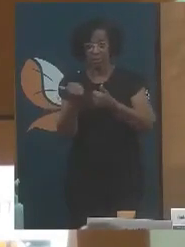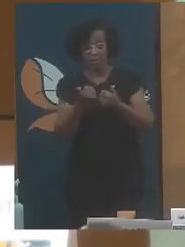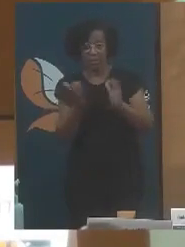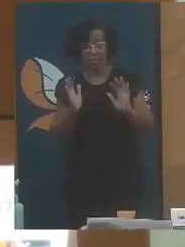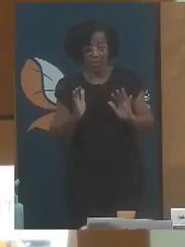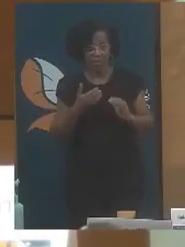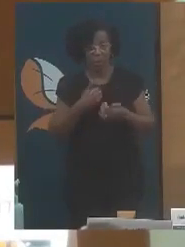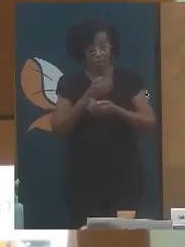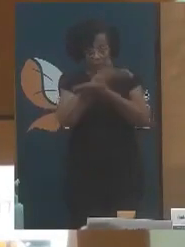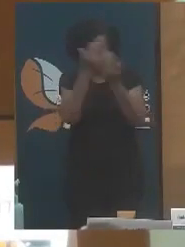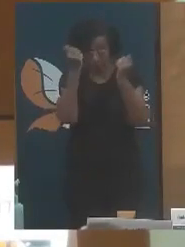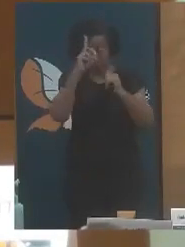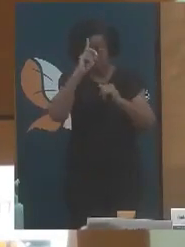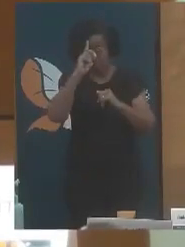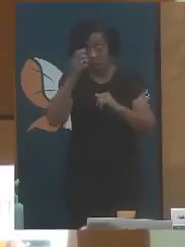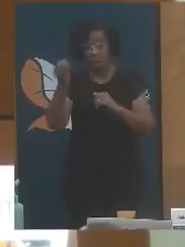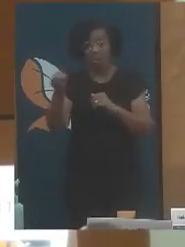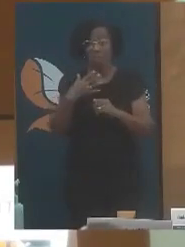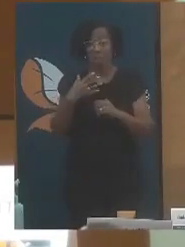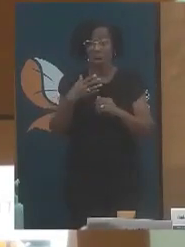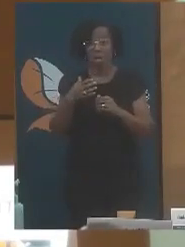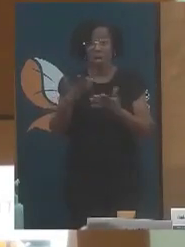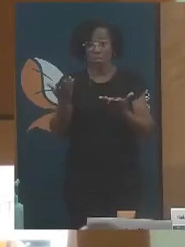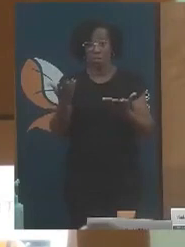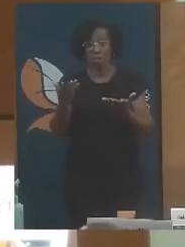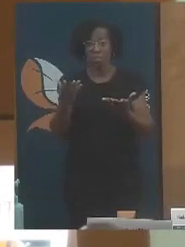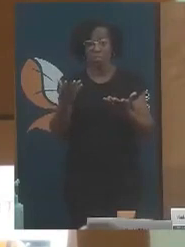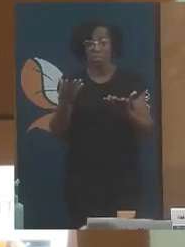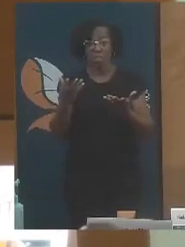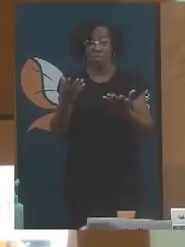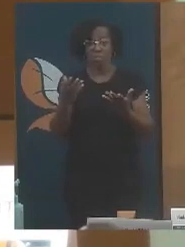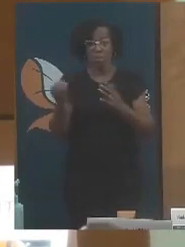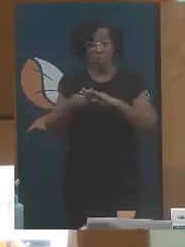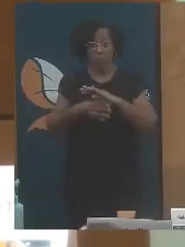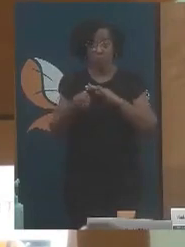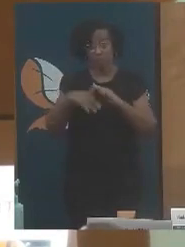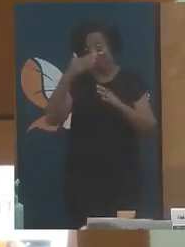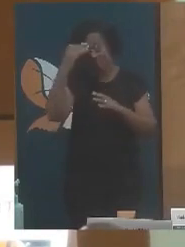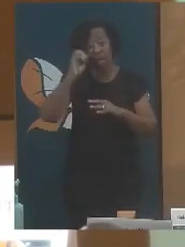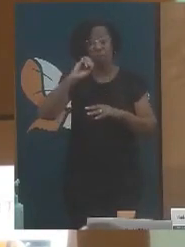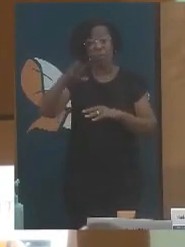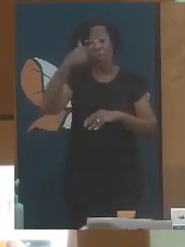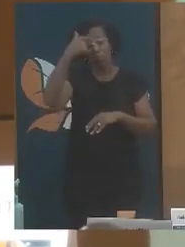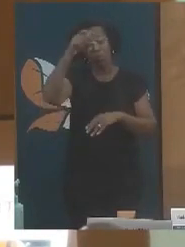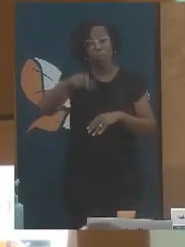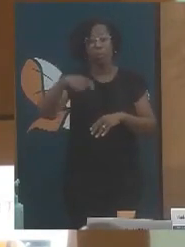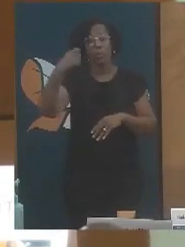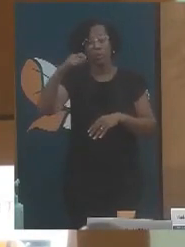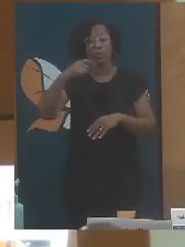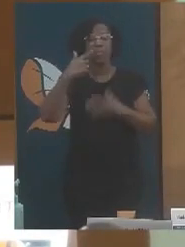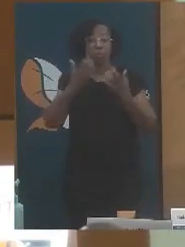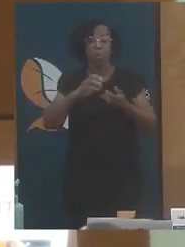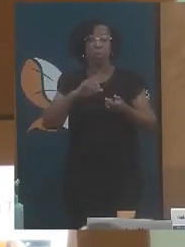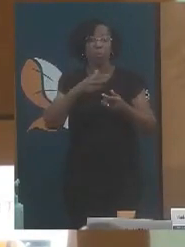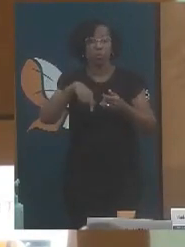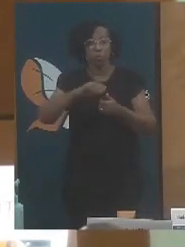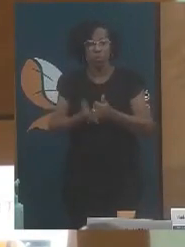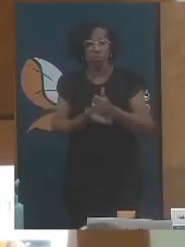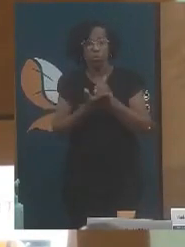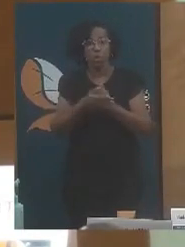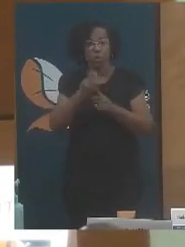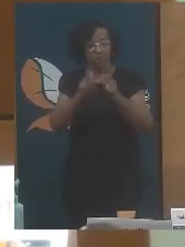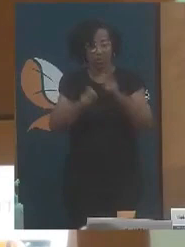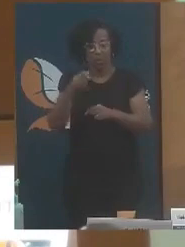pas pourquoi on me met en copie. Je sais que c'est adressé au président, donc j'aurais aimé qu'on soutienne notre personnel dans cette